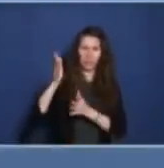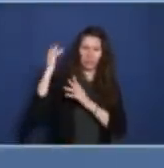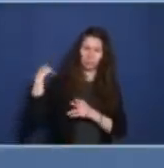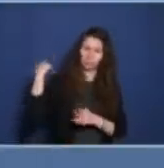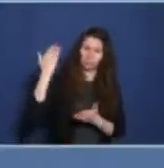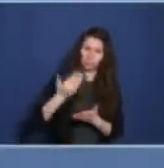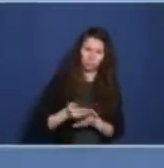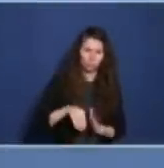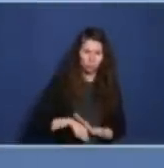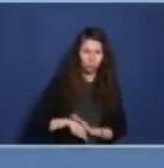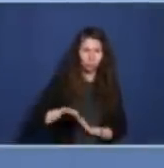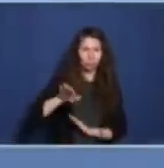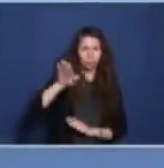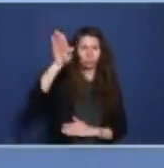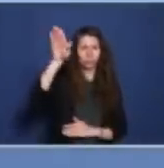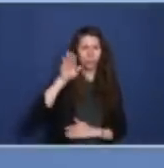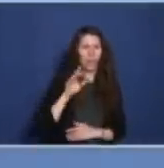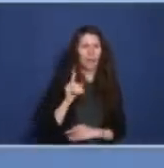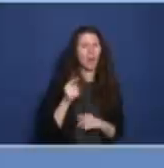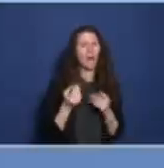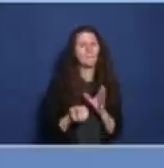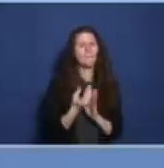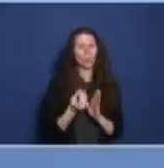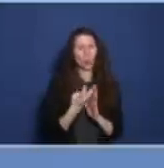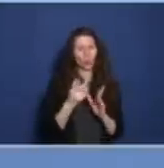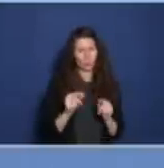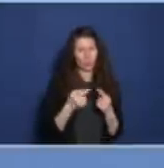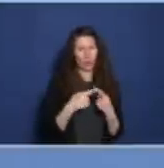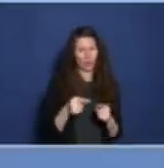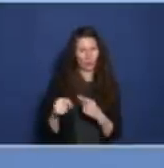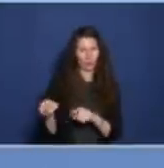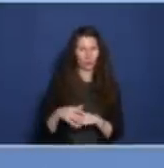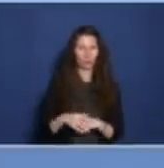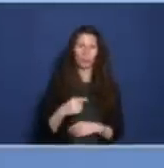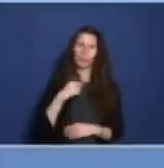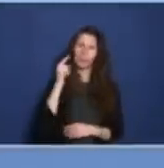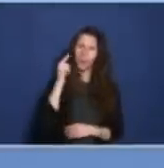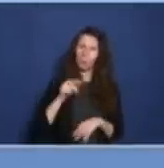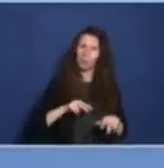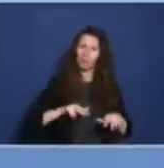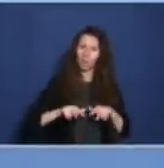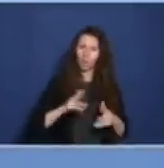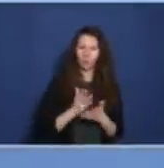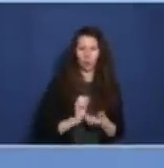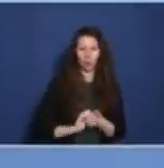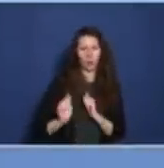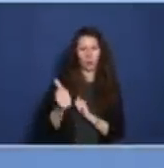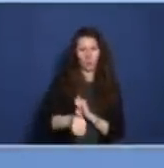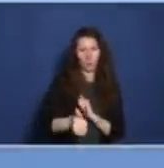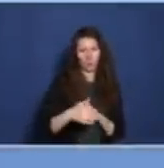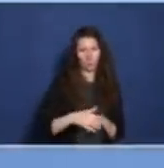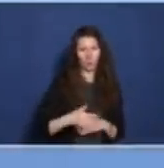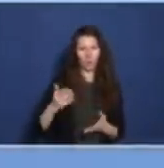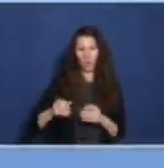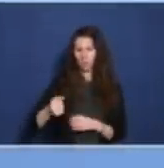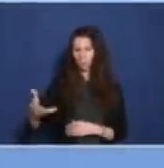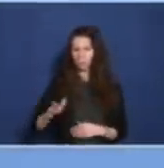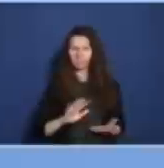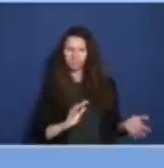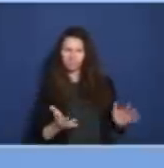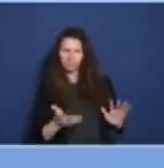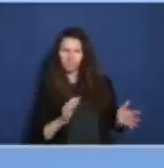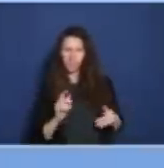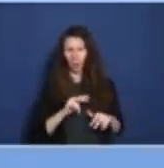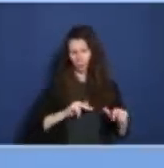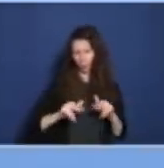anderen Produkten. Und ich glaube, die Wirtschaft ist schon viel weiter, als manch Zweifler denkt.